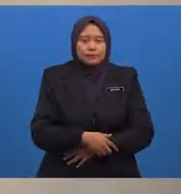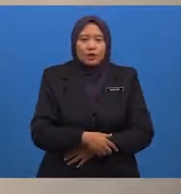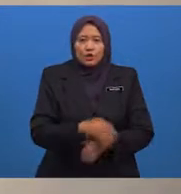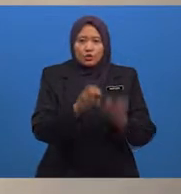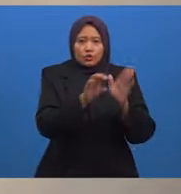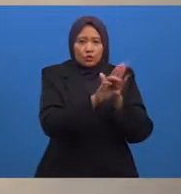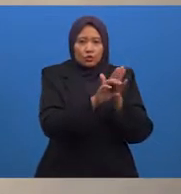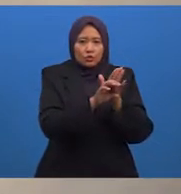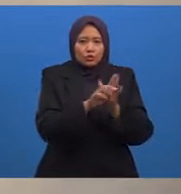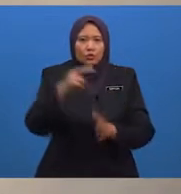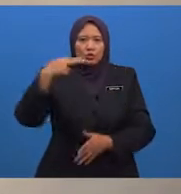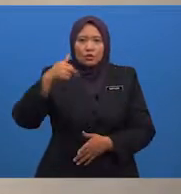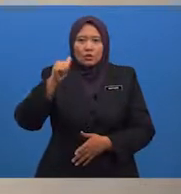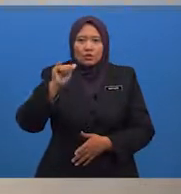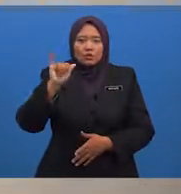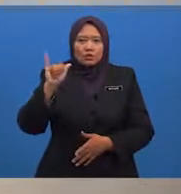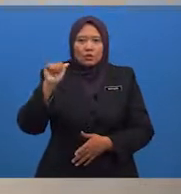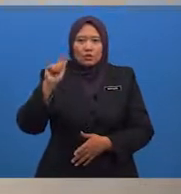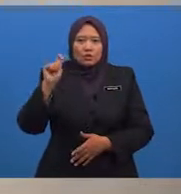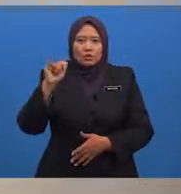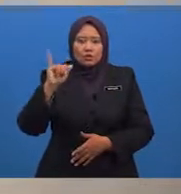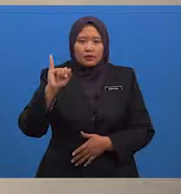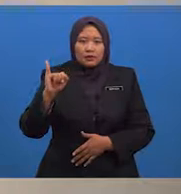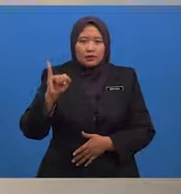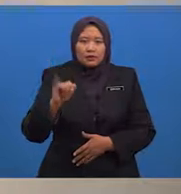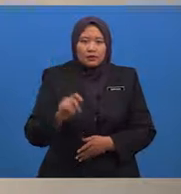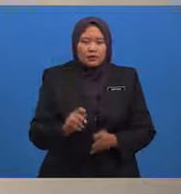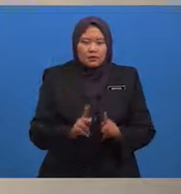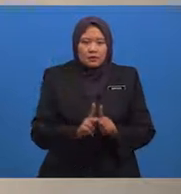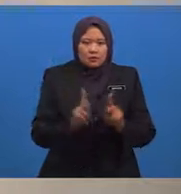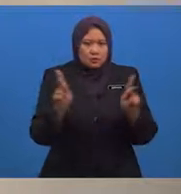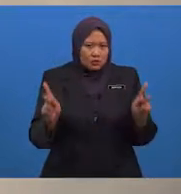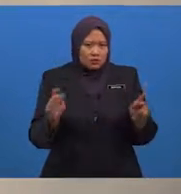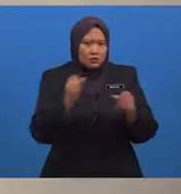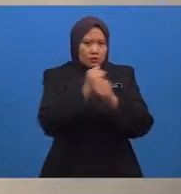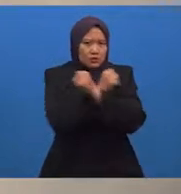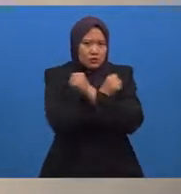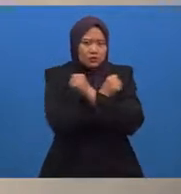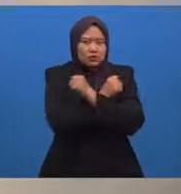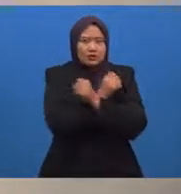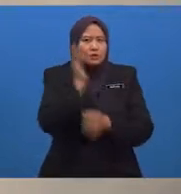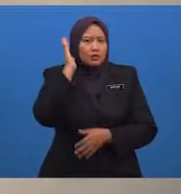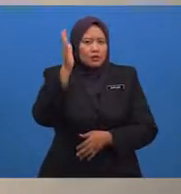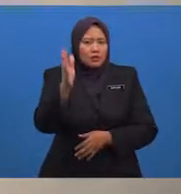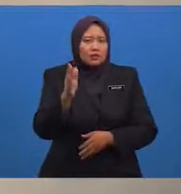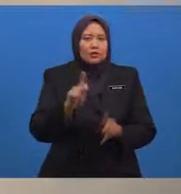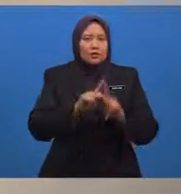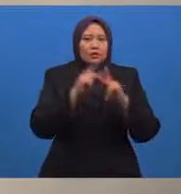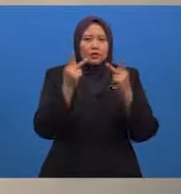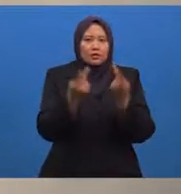Sebagai contoh, Hayati amat sayang akan keluarganya dan demi tidak